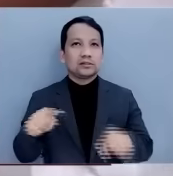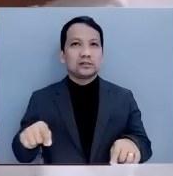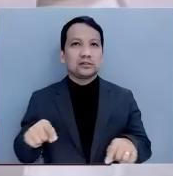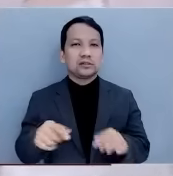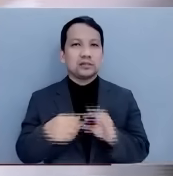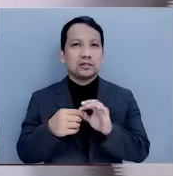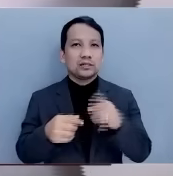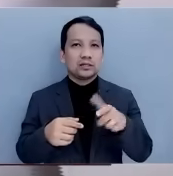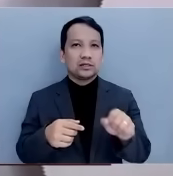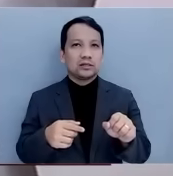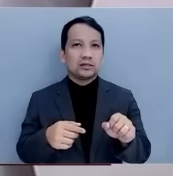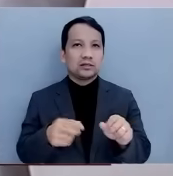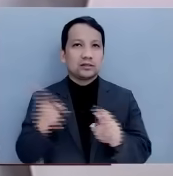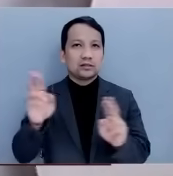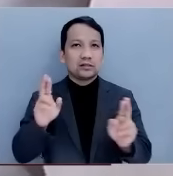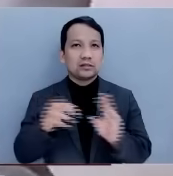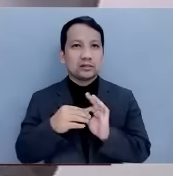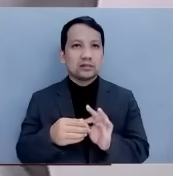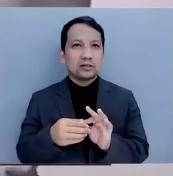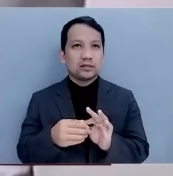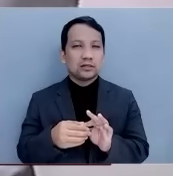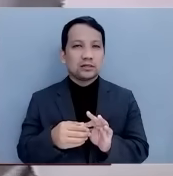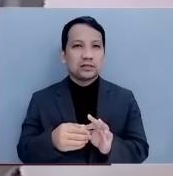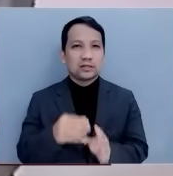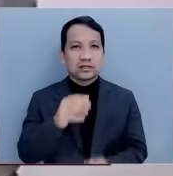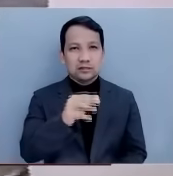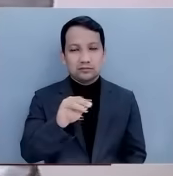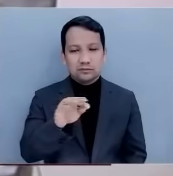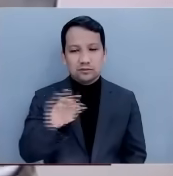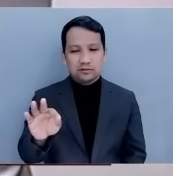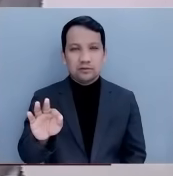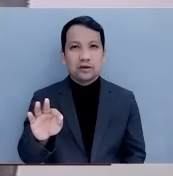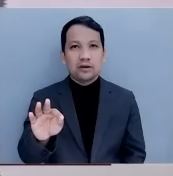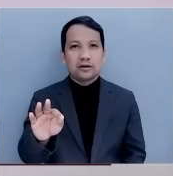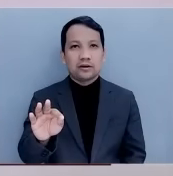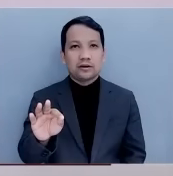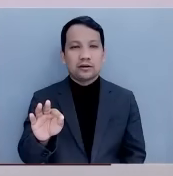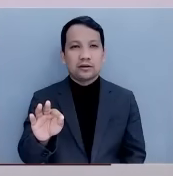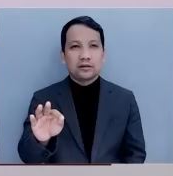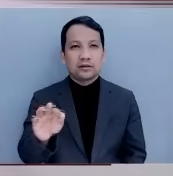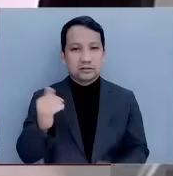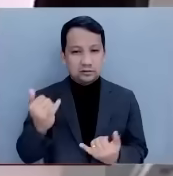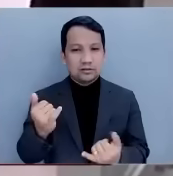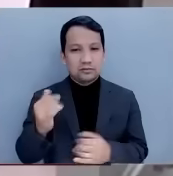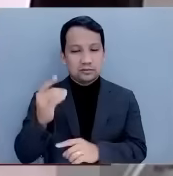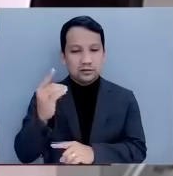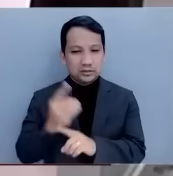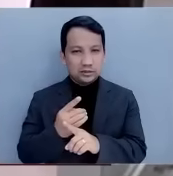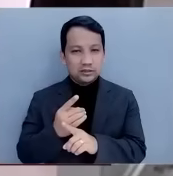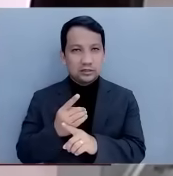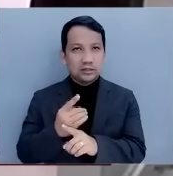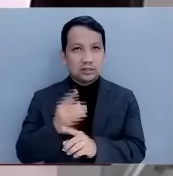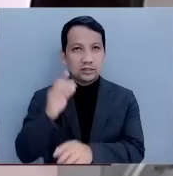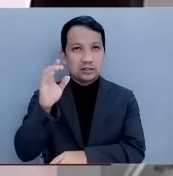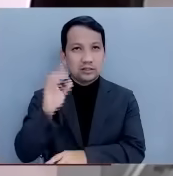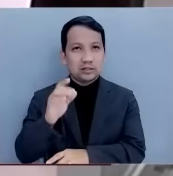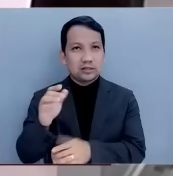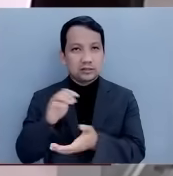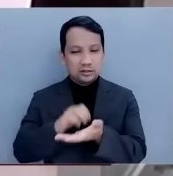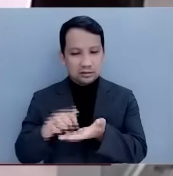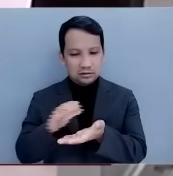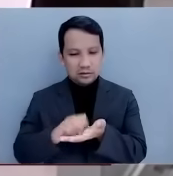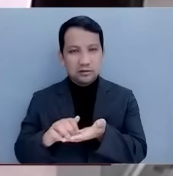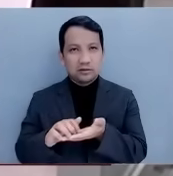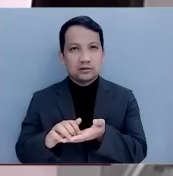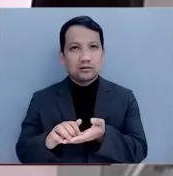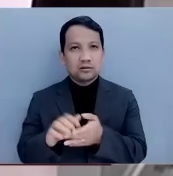Studios na inaabangan sa Metro Manila Film Festival o MMFF this December. Nag-insayo si Kylie para